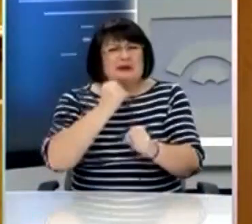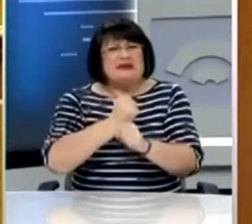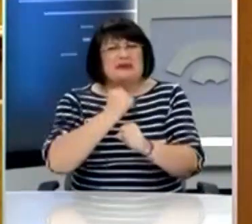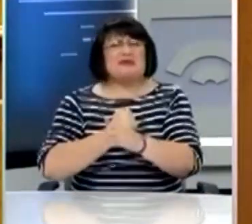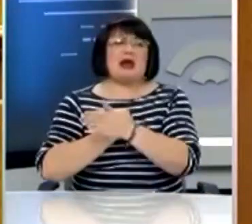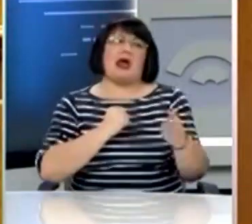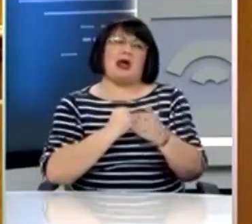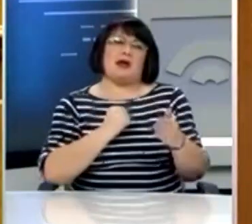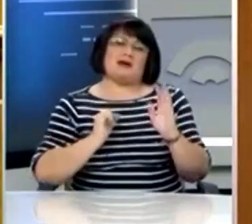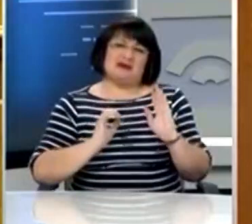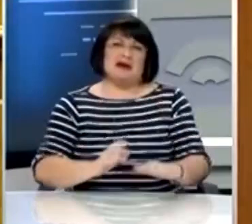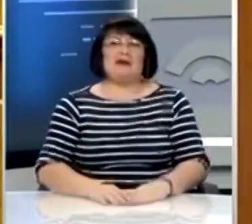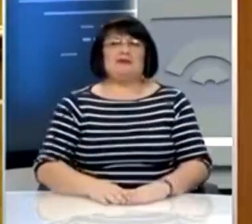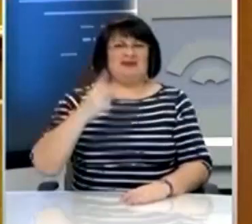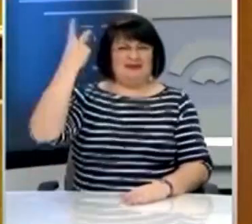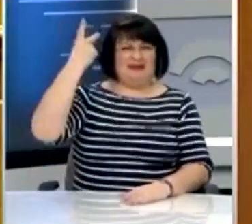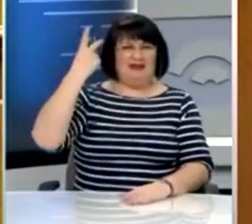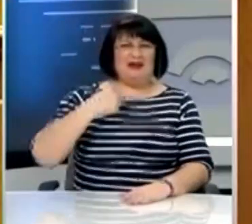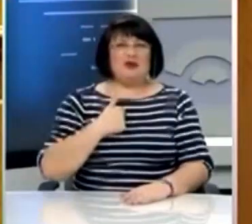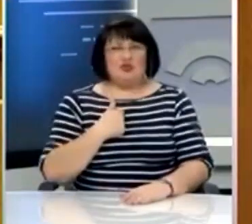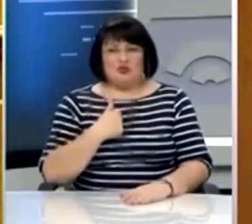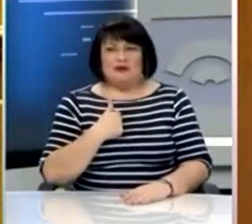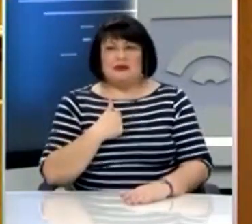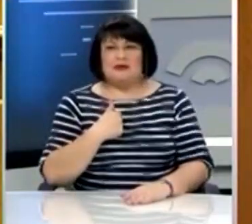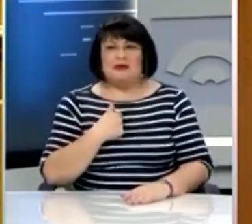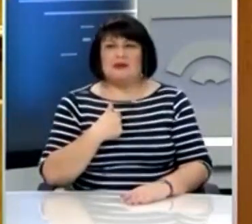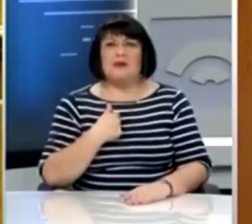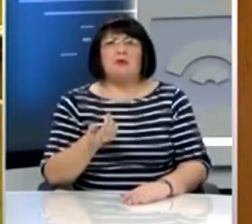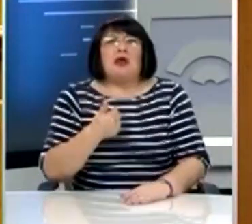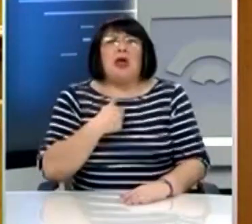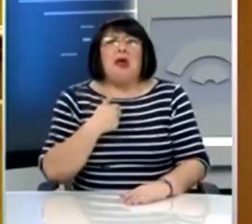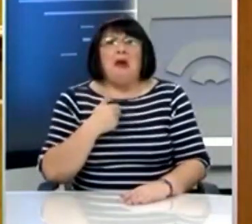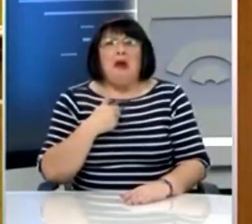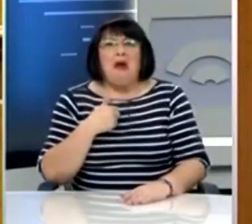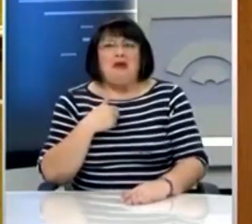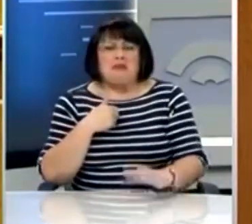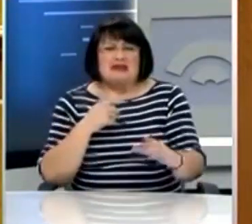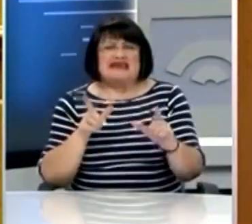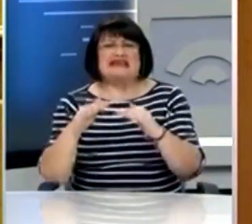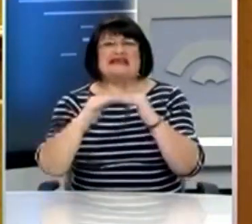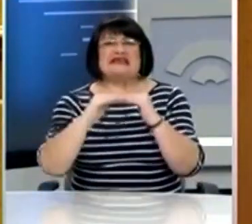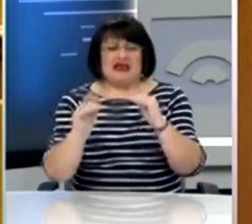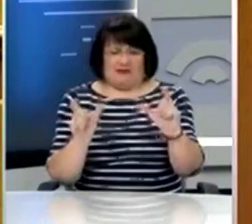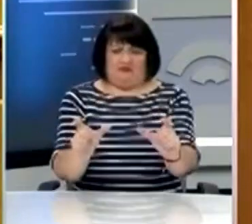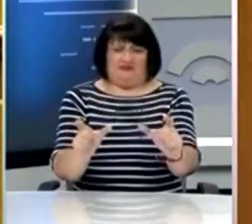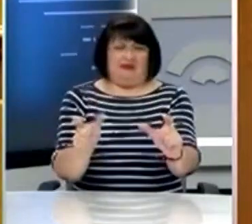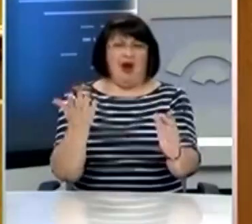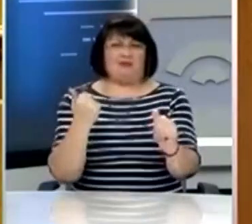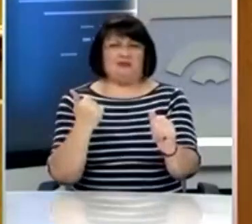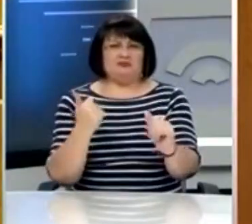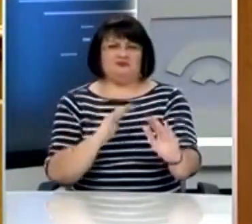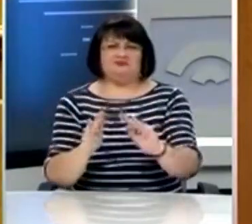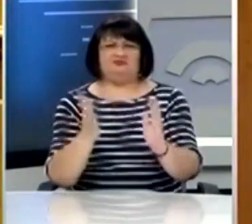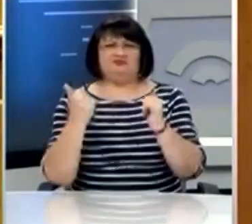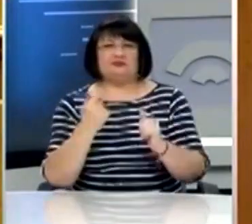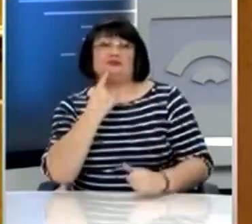αριστεράς. Και μας κατηγορούσατε ότι δεν φυλάμε τα σύνορα. Και όταν σας μιλούσαμε